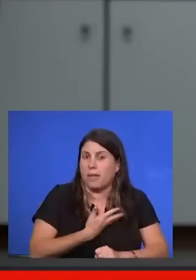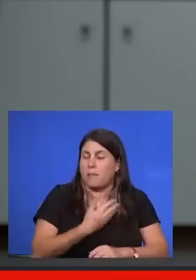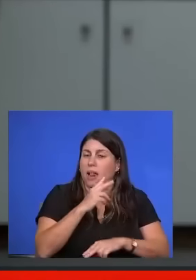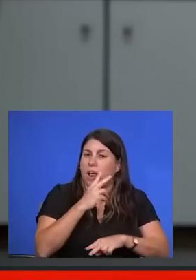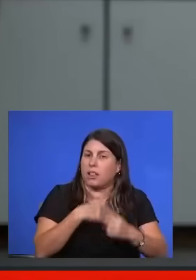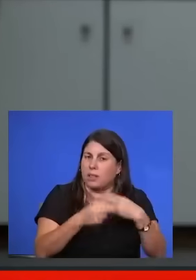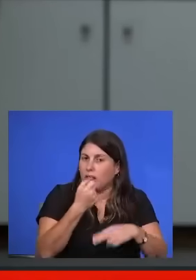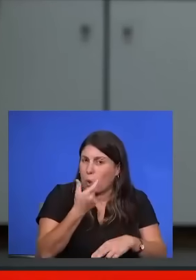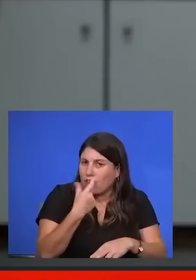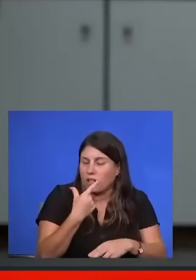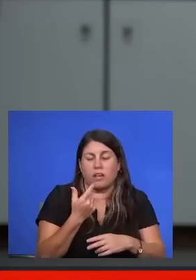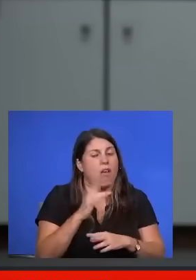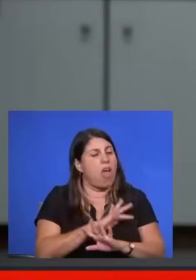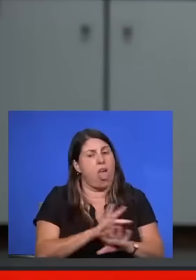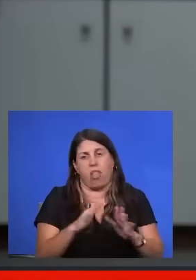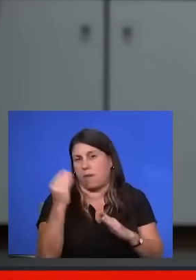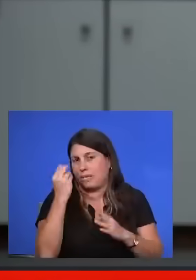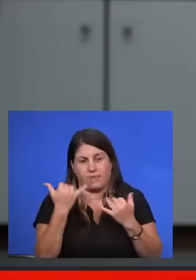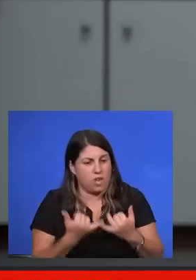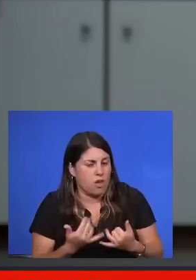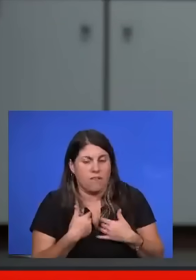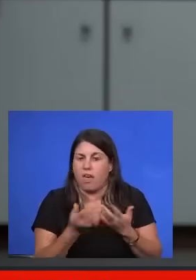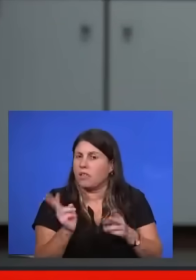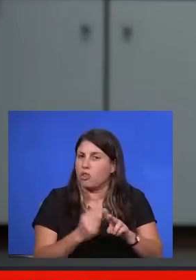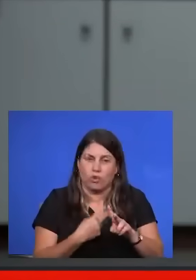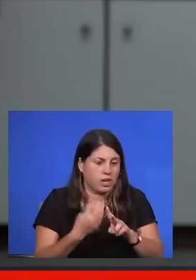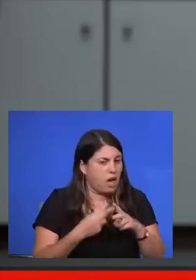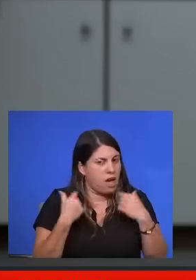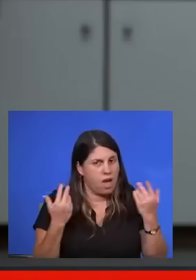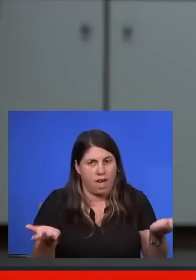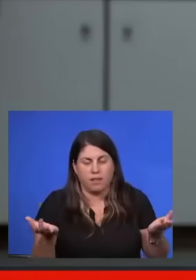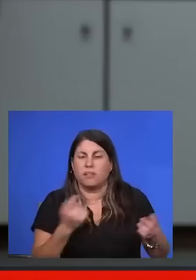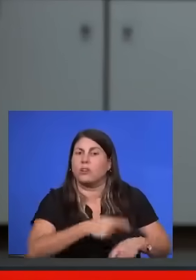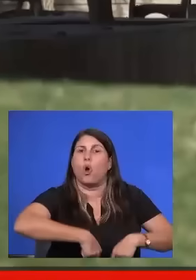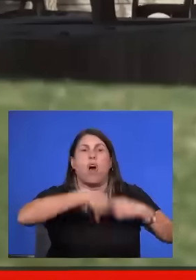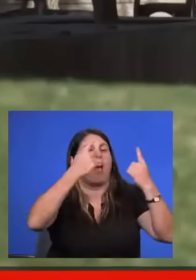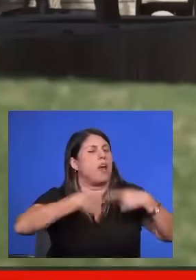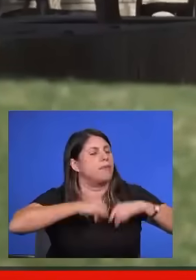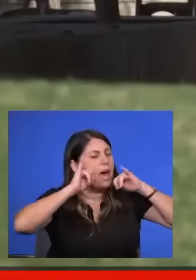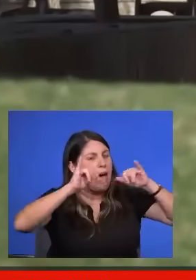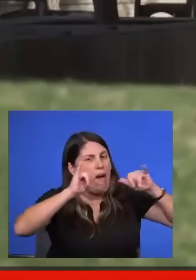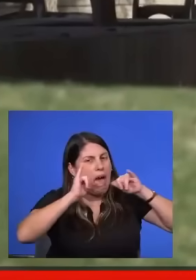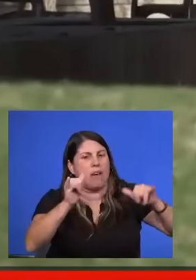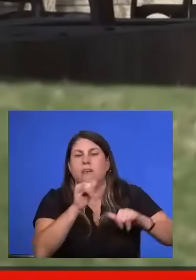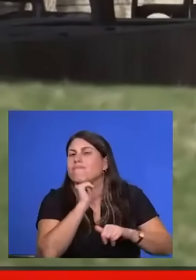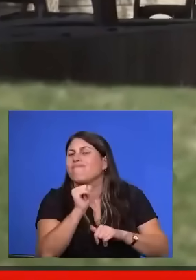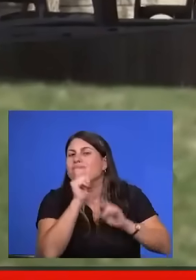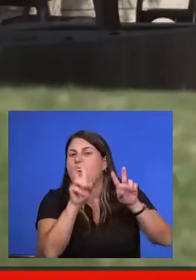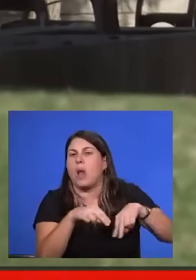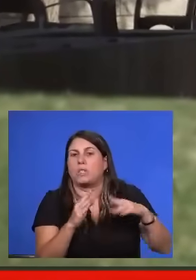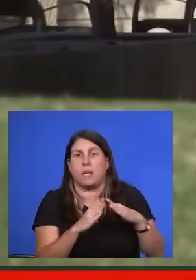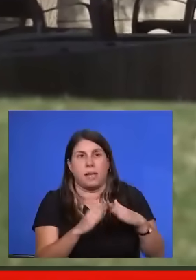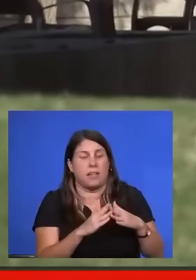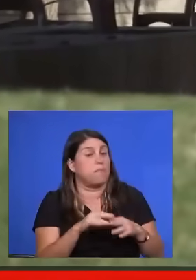לו מסגרת עכשיו, אין לו שום שגרה, והוא כל היום צרח שהוא לא מוכן לחזור הביתה. בעירייה טוענים כי כרגע אין החלטה